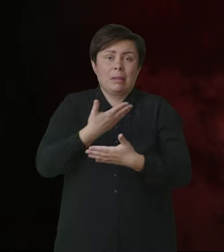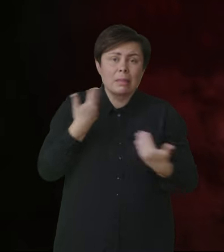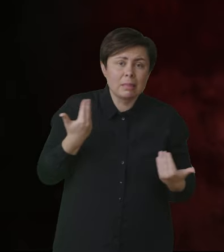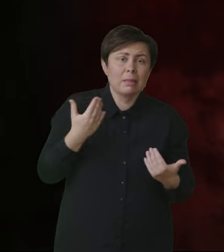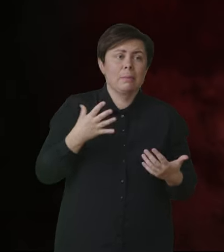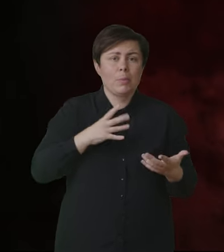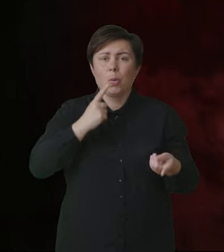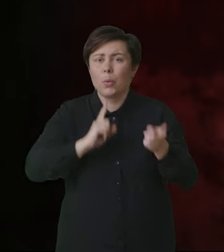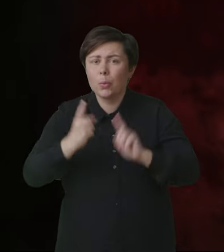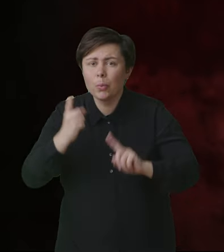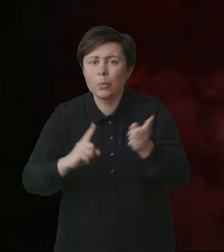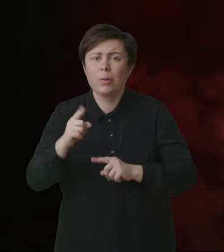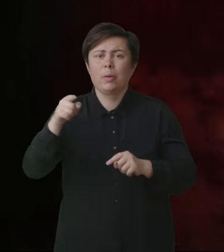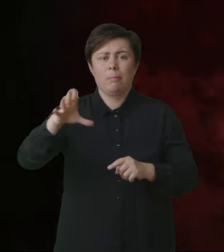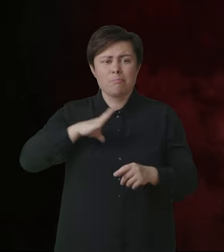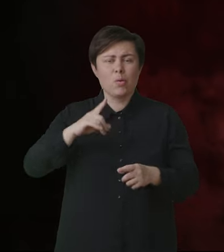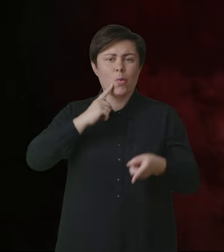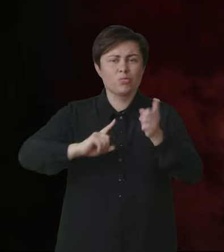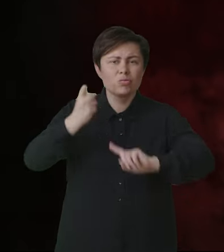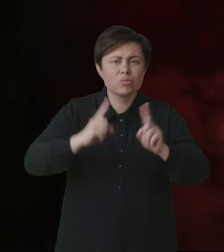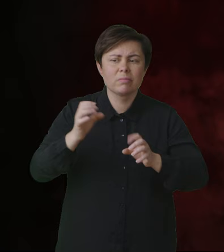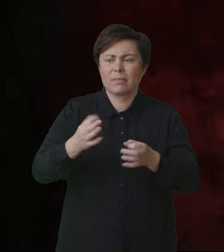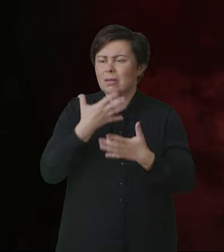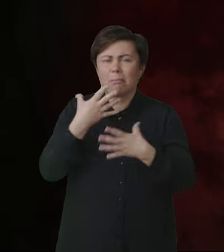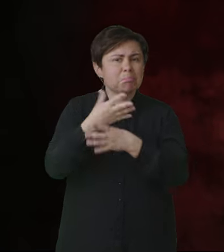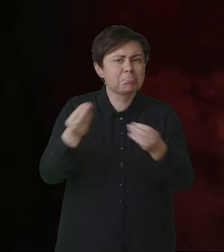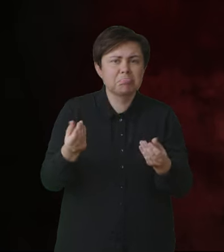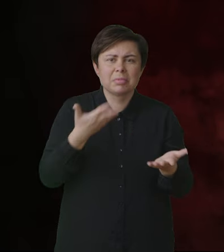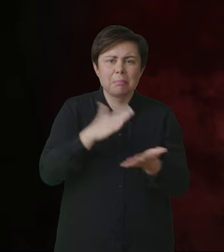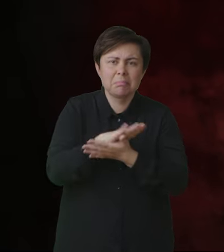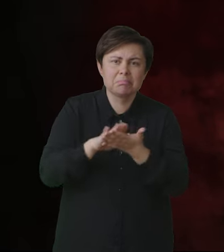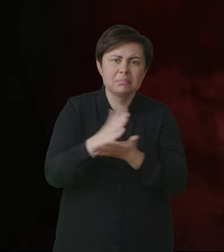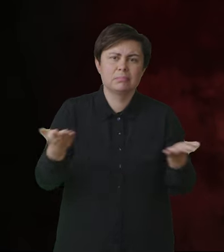działki, gdzie mieliśmy działki. Nie ma.